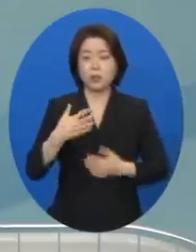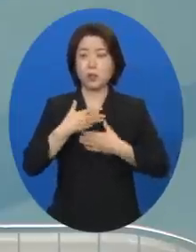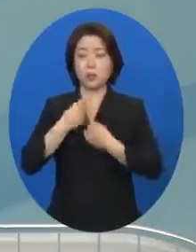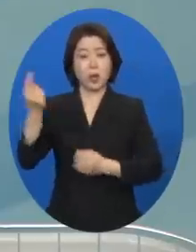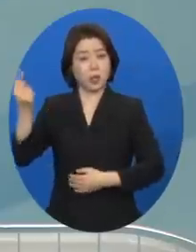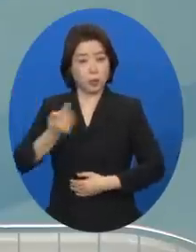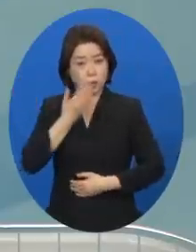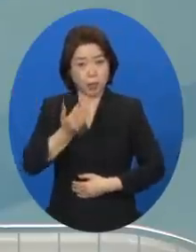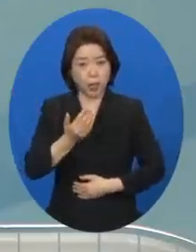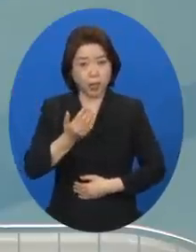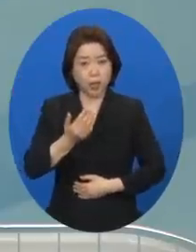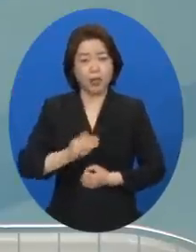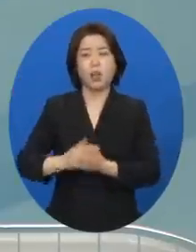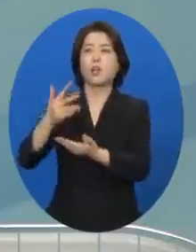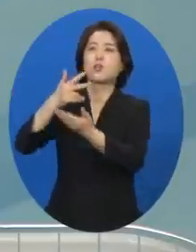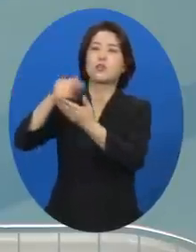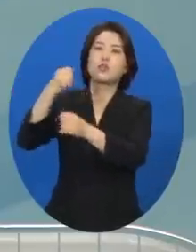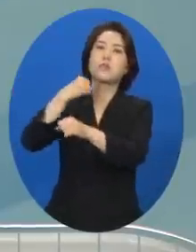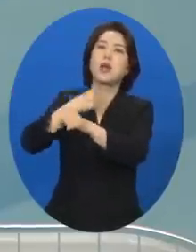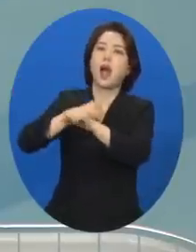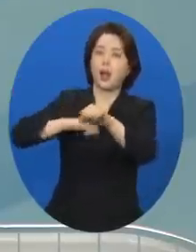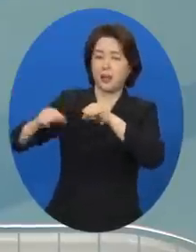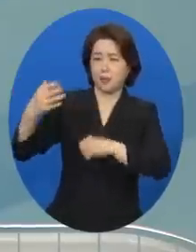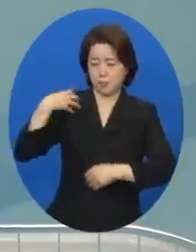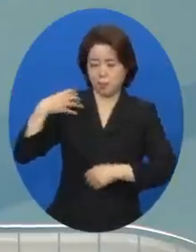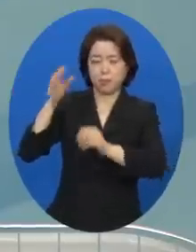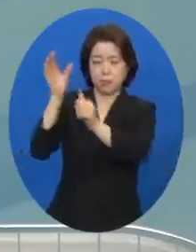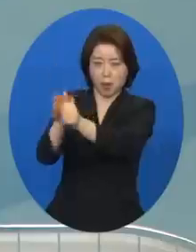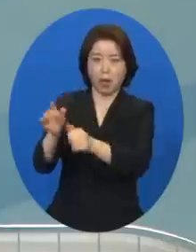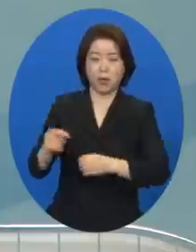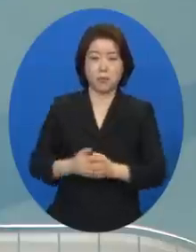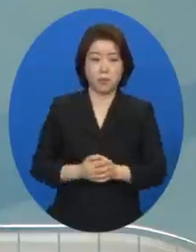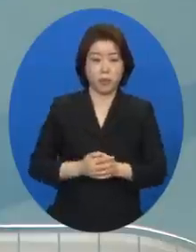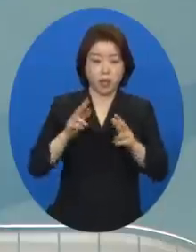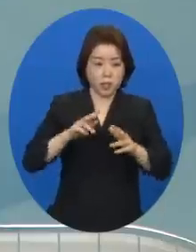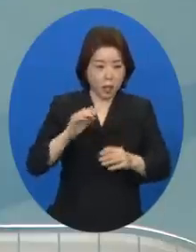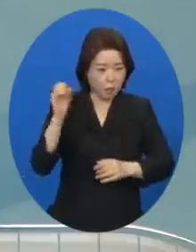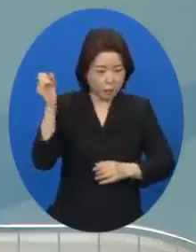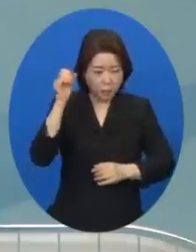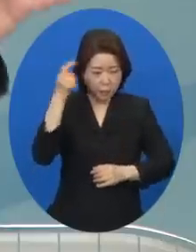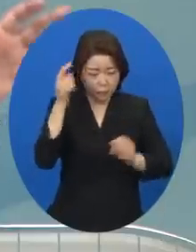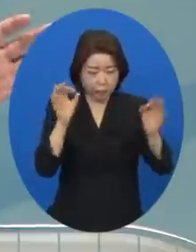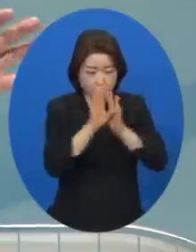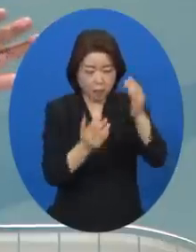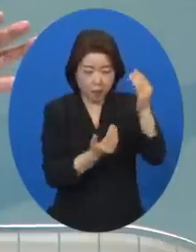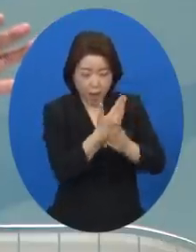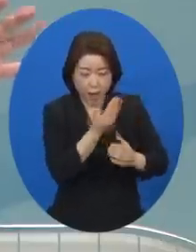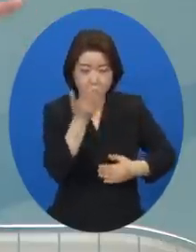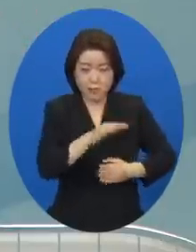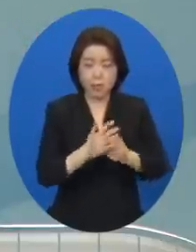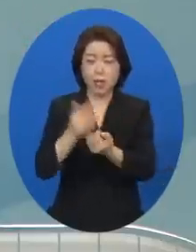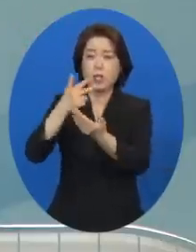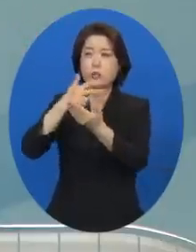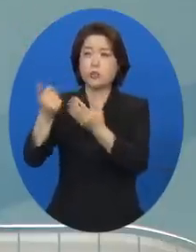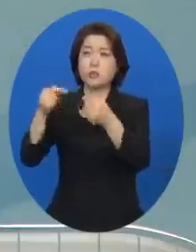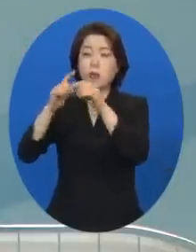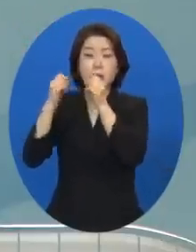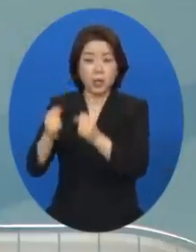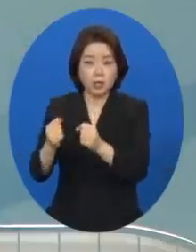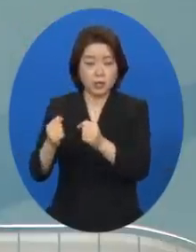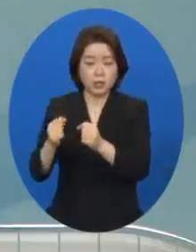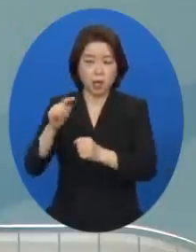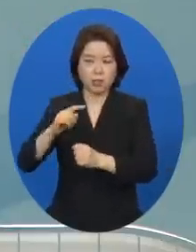지어 주님이 하실 겁니까 지금 이런 상황 속에서도 주님은 함께 계시니까 그게 너무